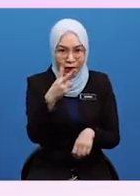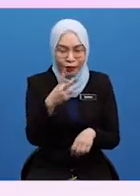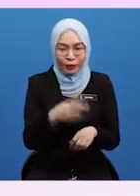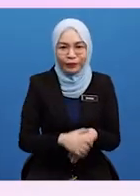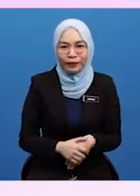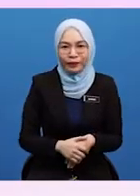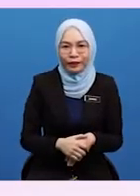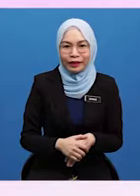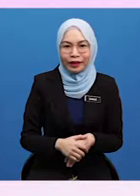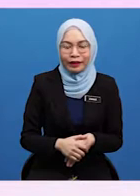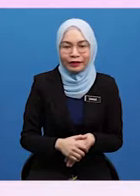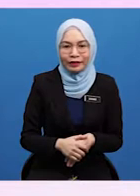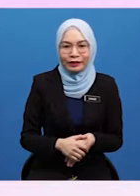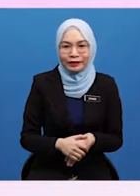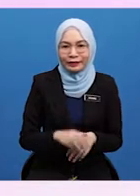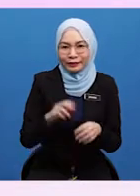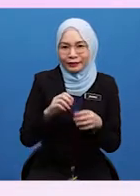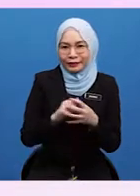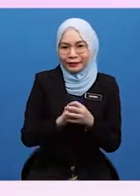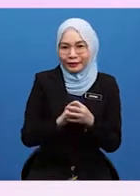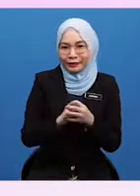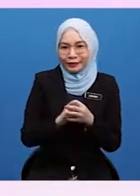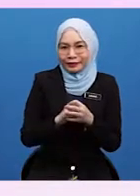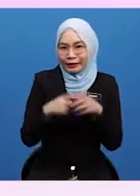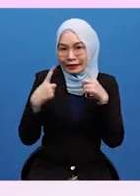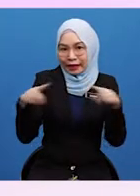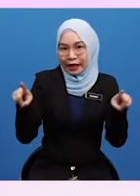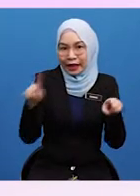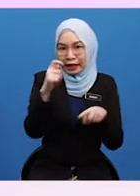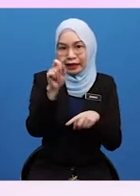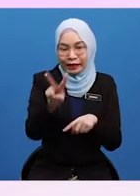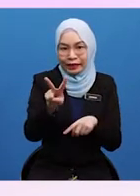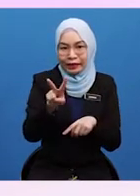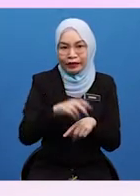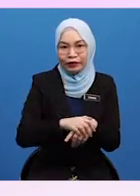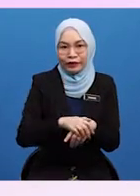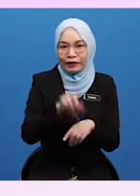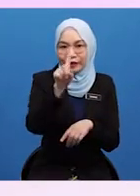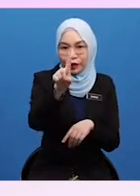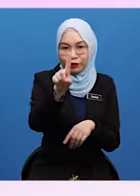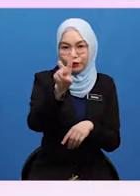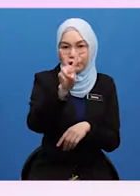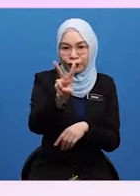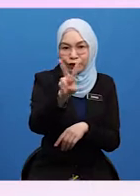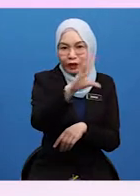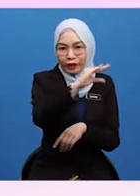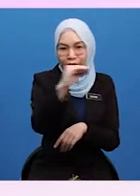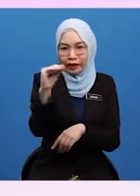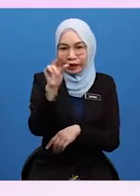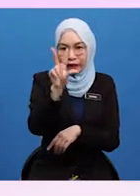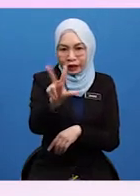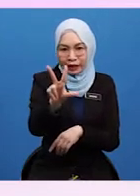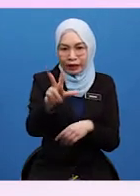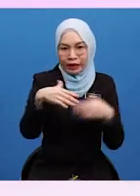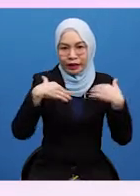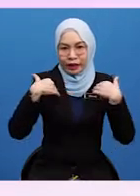cara TV tempatkan seperti tv1 tv2 dan TV3 disiapkan melalui